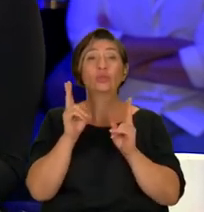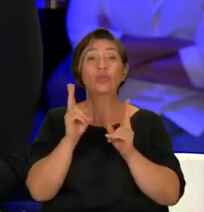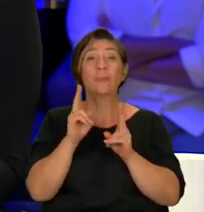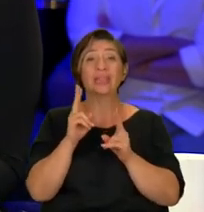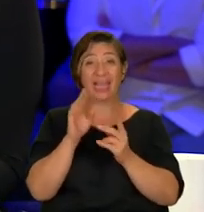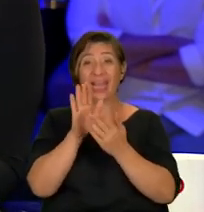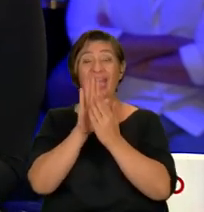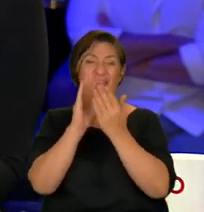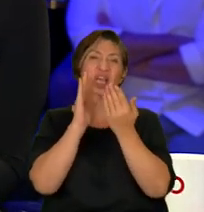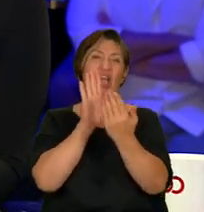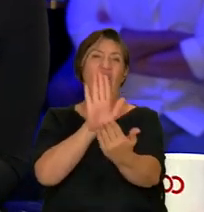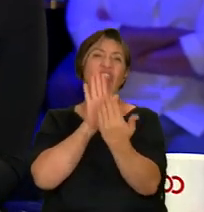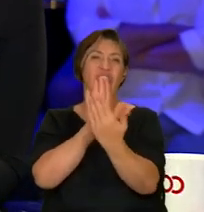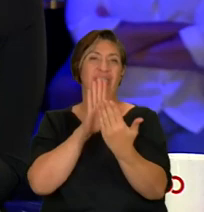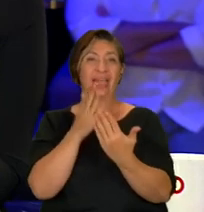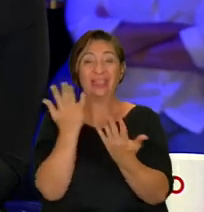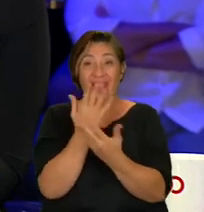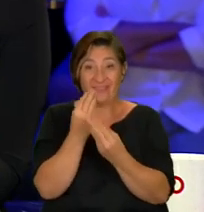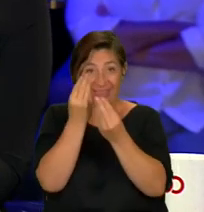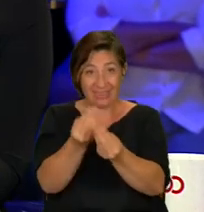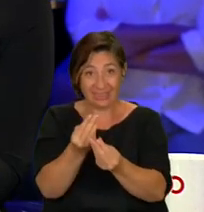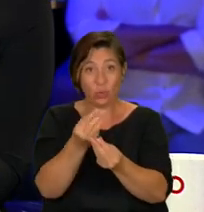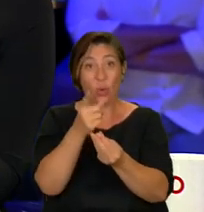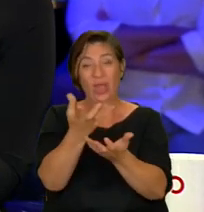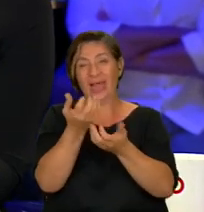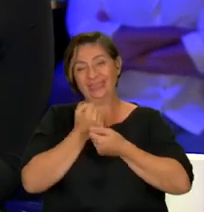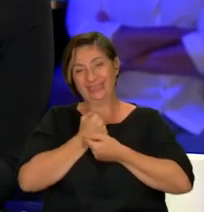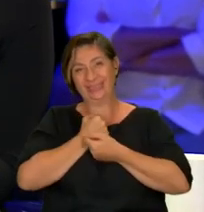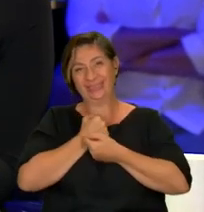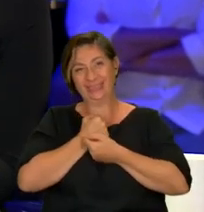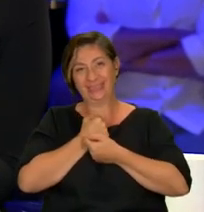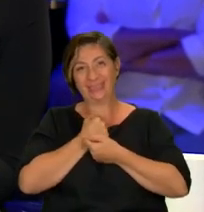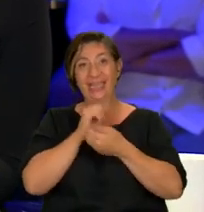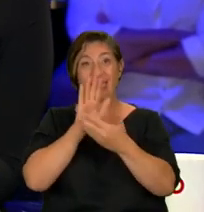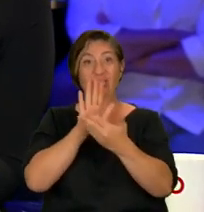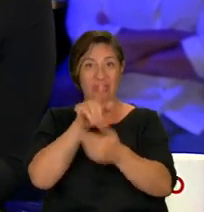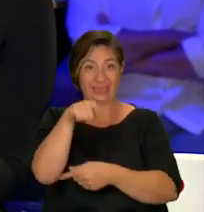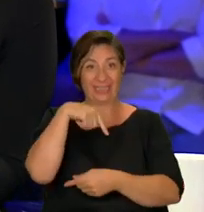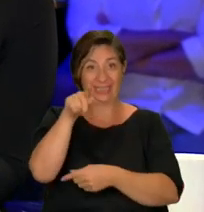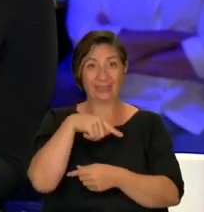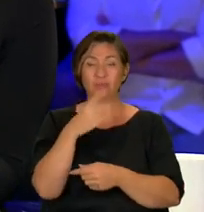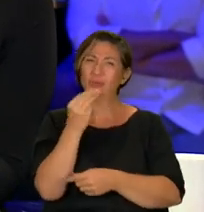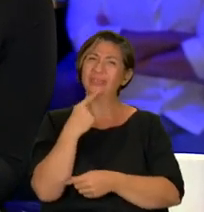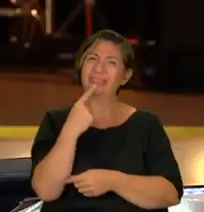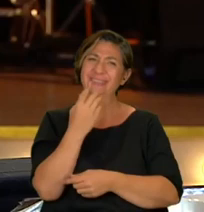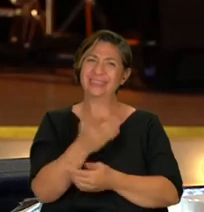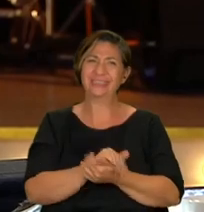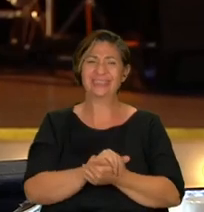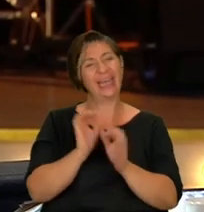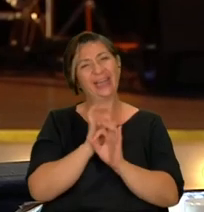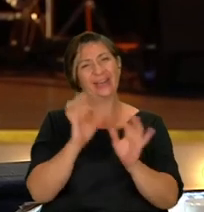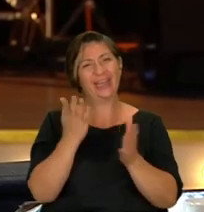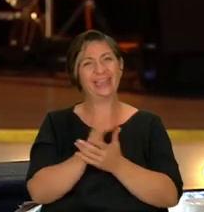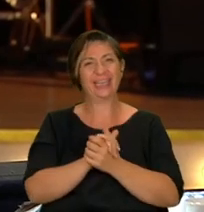genellikle karşılıklı olan bir şey. Yani ne verirseniz onu alırsınız karşınızdakinden. Çok tatlısınız.